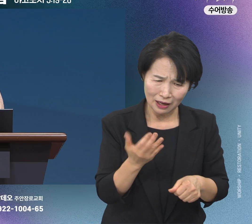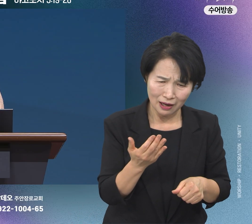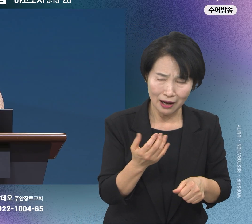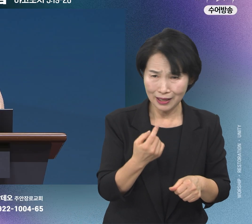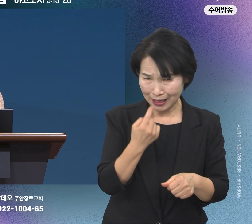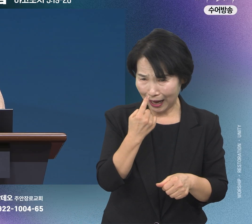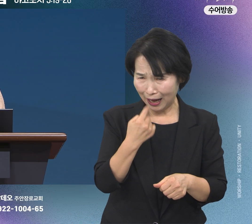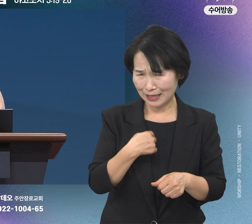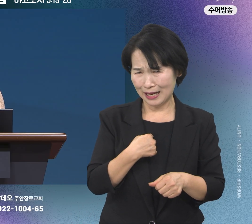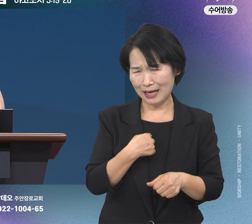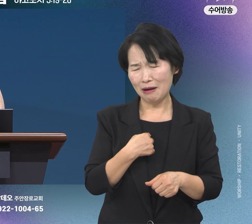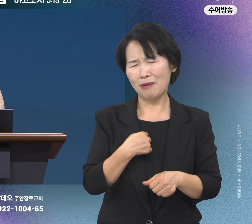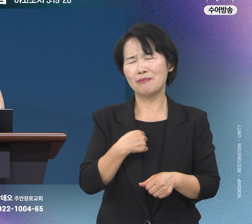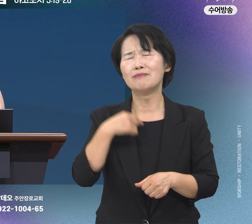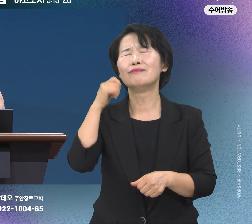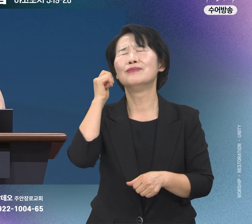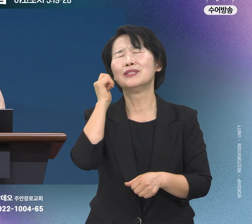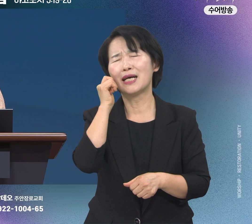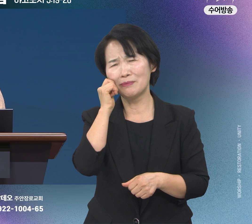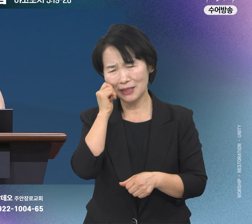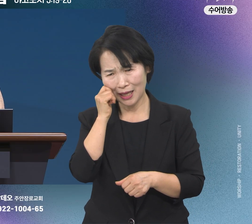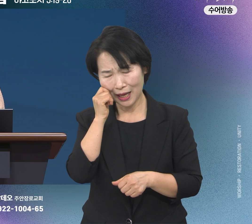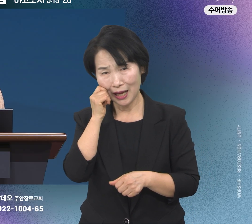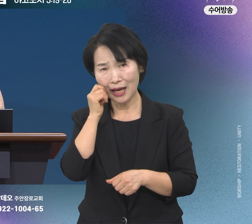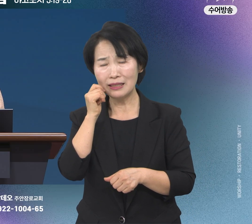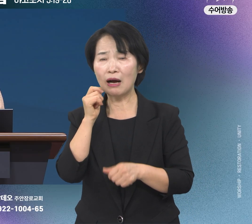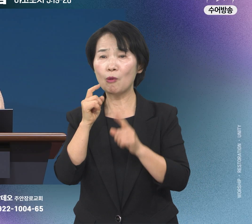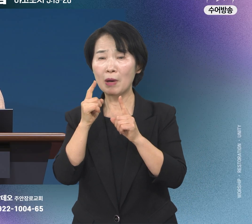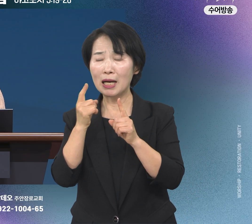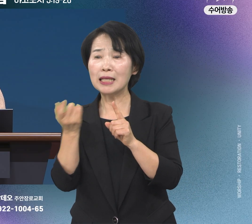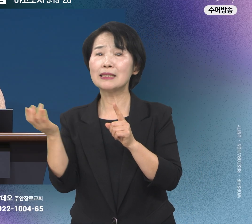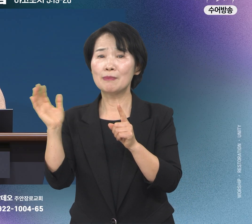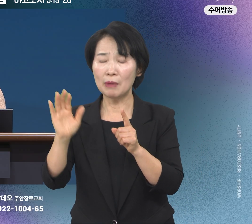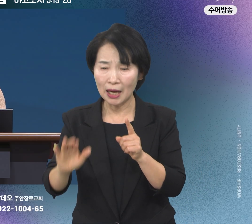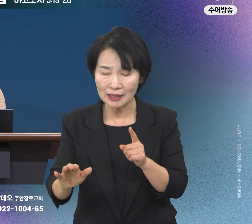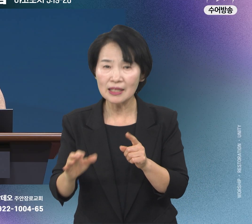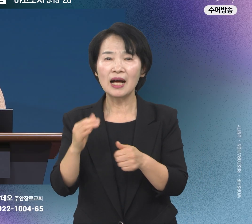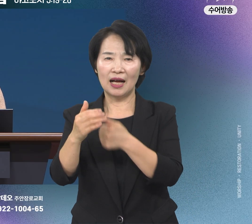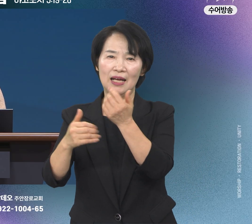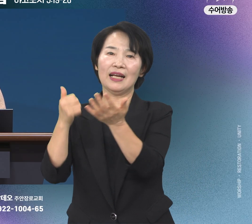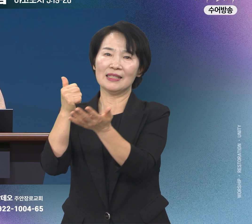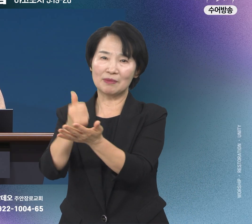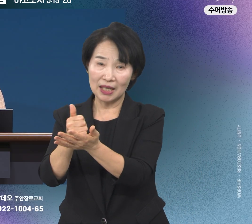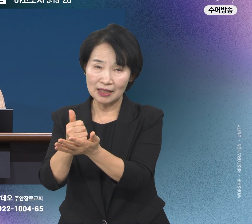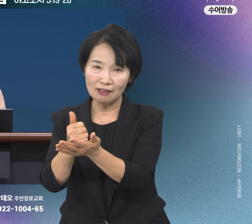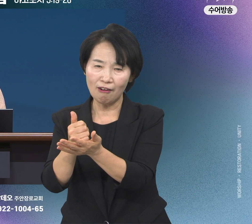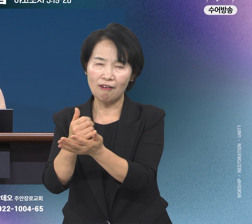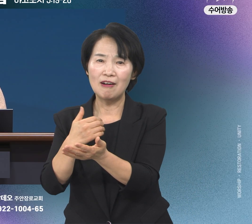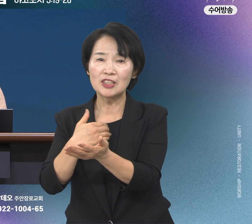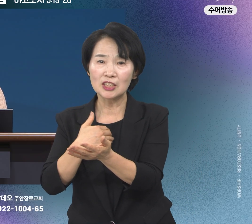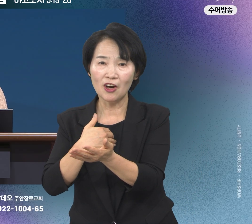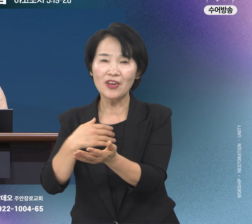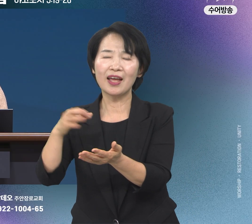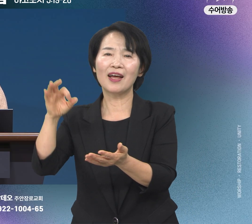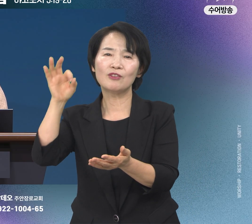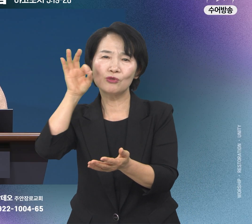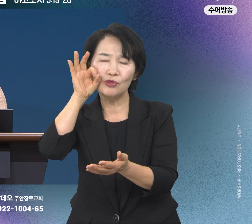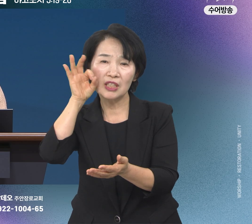저는 못하겠습니다 라고는 하지만 하나님께서 저의 수치를